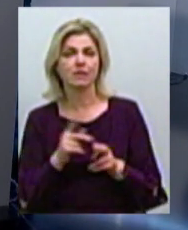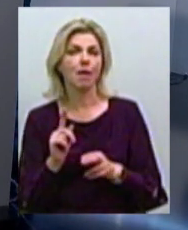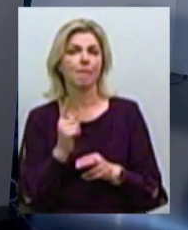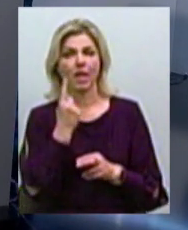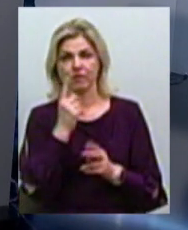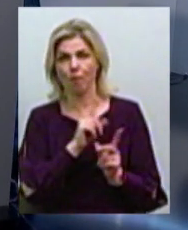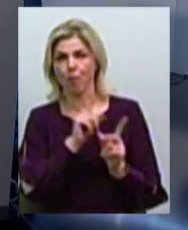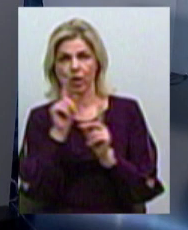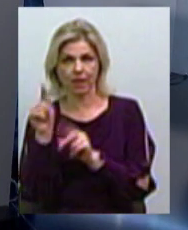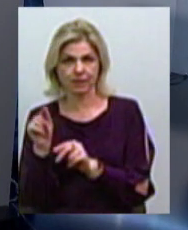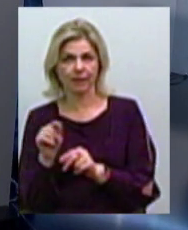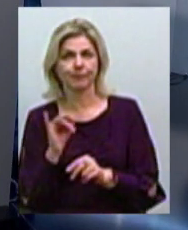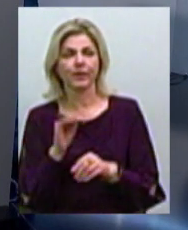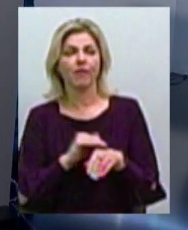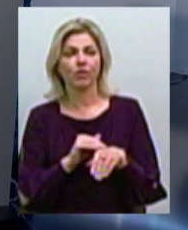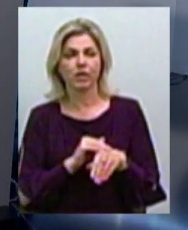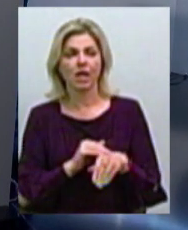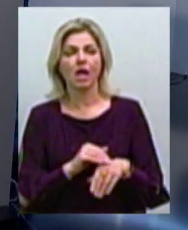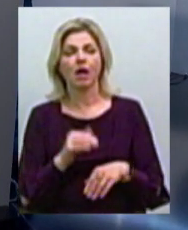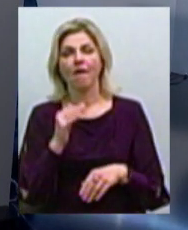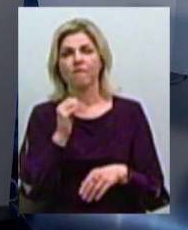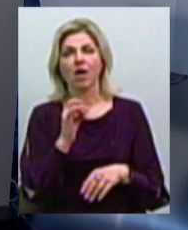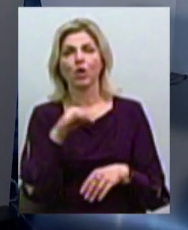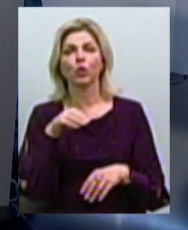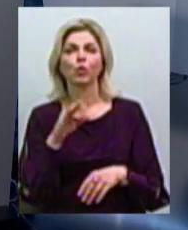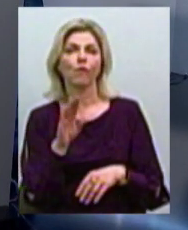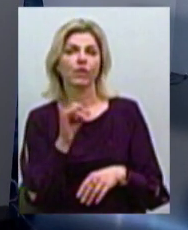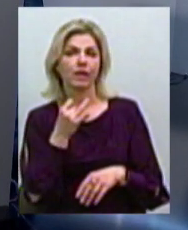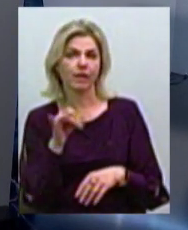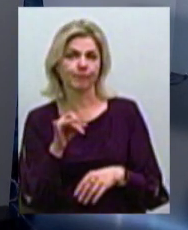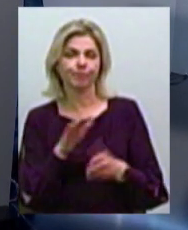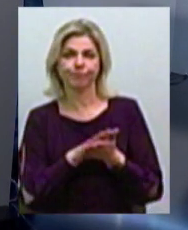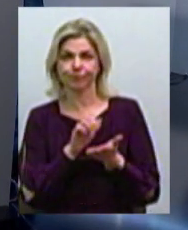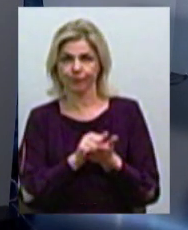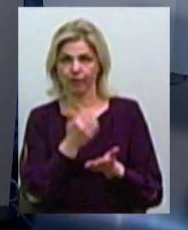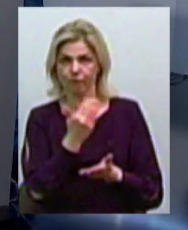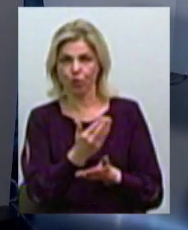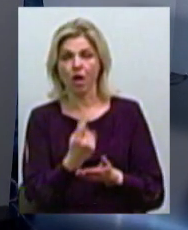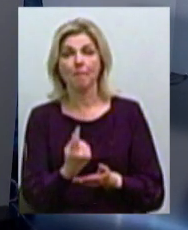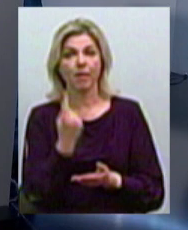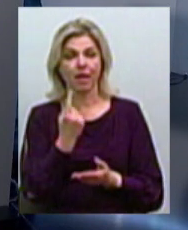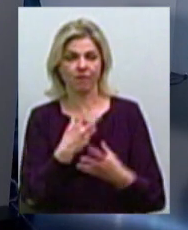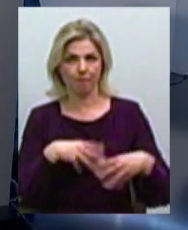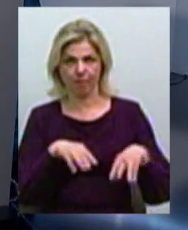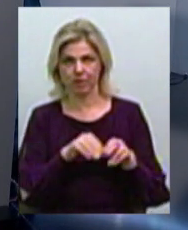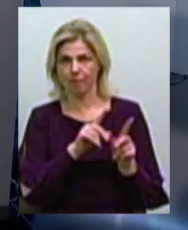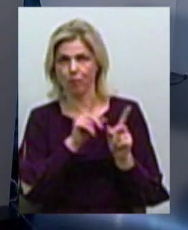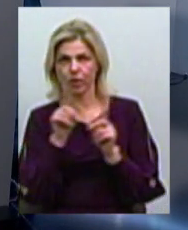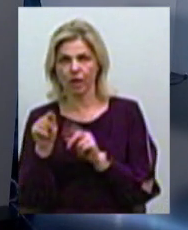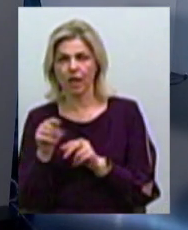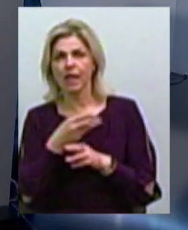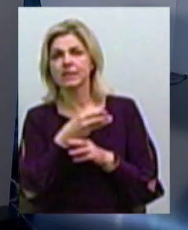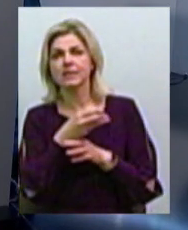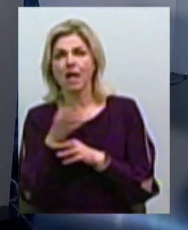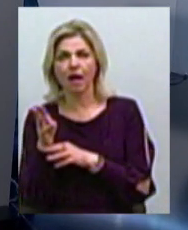Веремеєнком, якого знають як Сергій, як фартовий. От. І ми тоді, оце була моя перша поїздка, ми поїхали, власне, відзняти